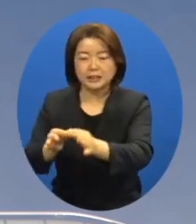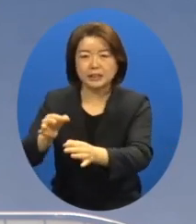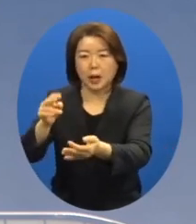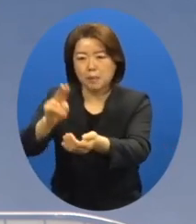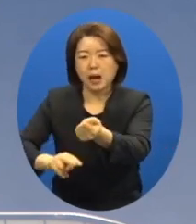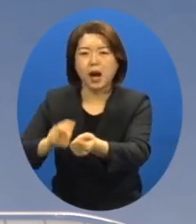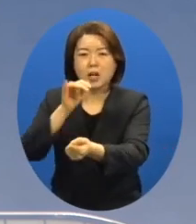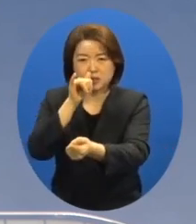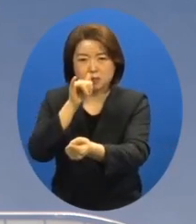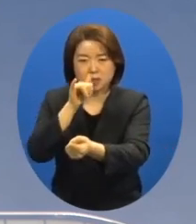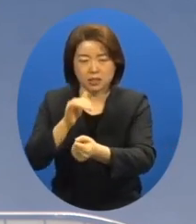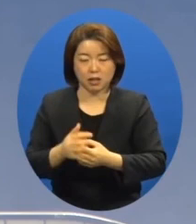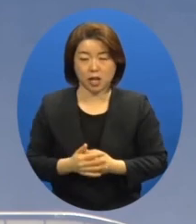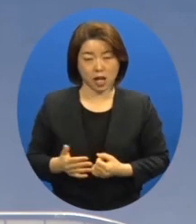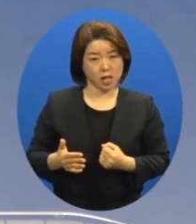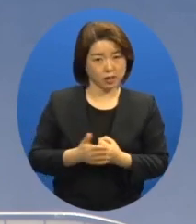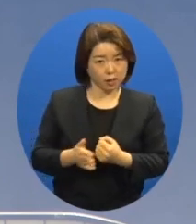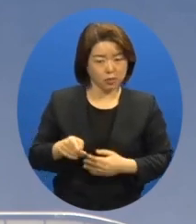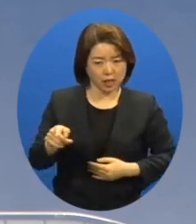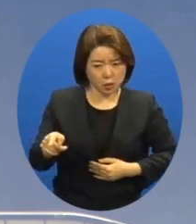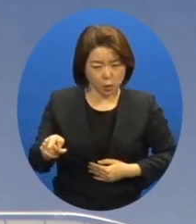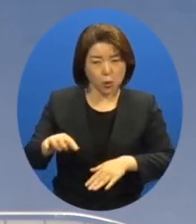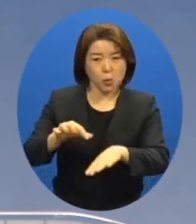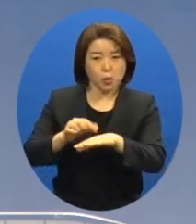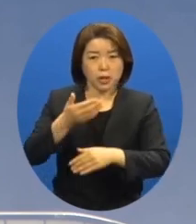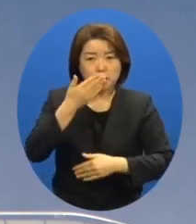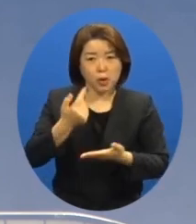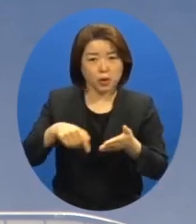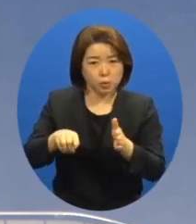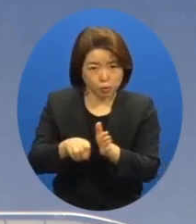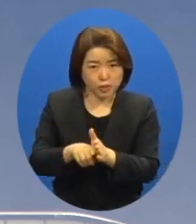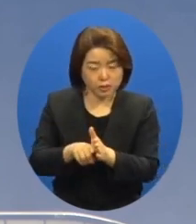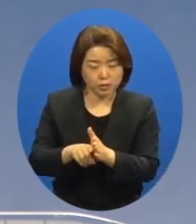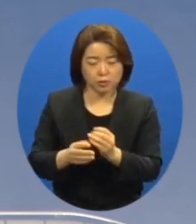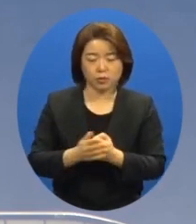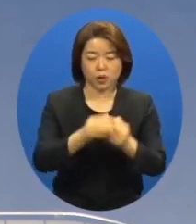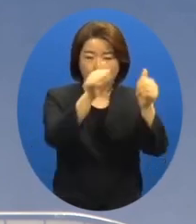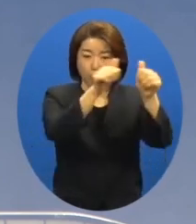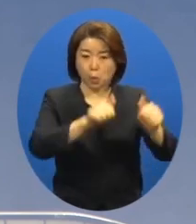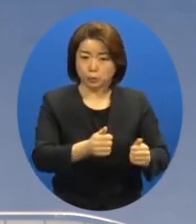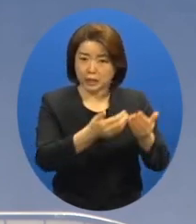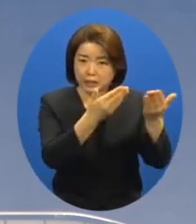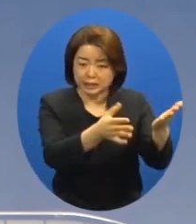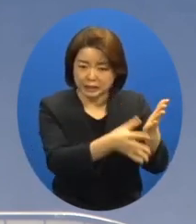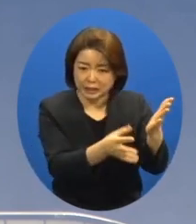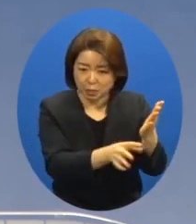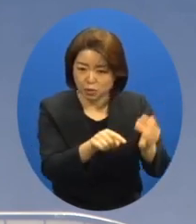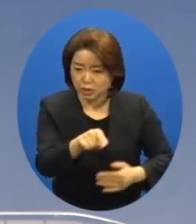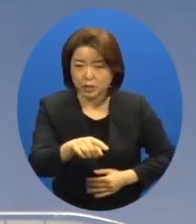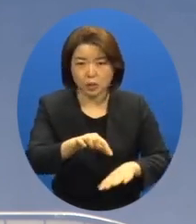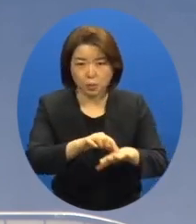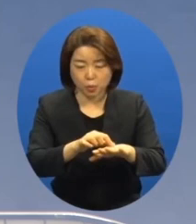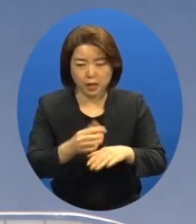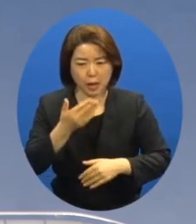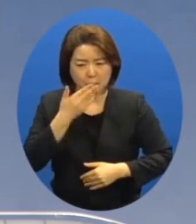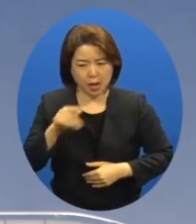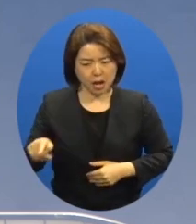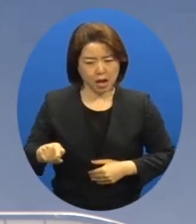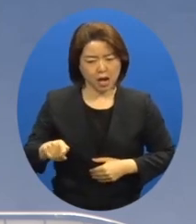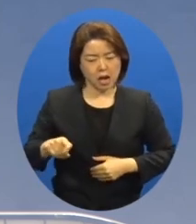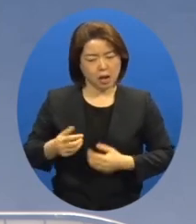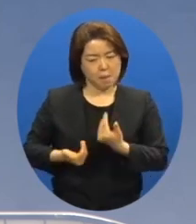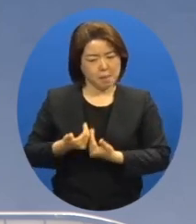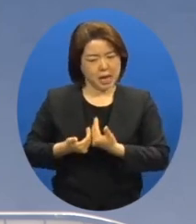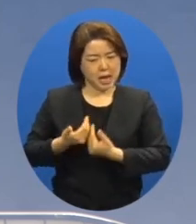겁니다. 그러니 고기를 먹으려면 우상에게 바쳐진 제물인 고기를 먹는 꺼름직한